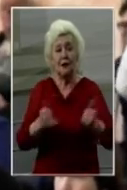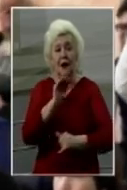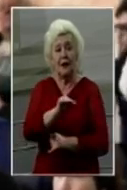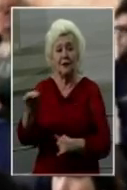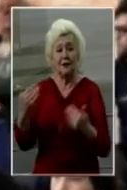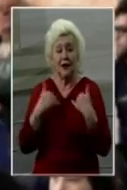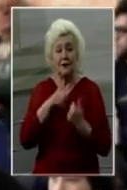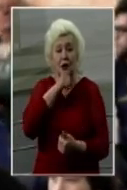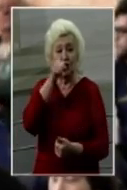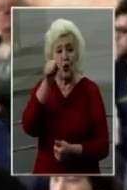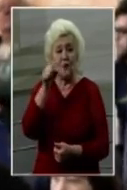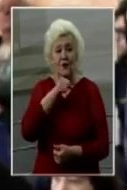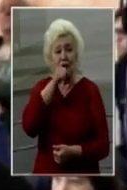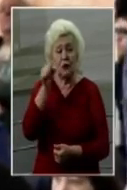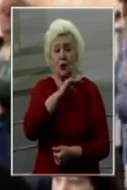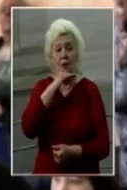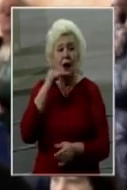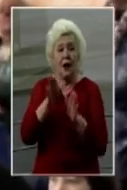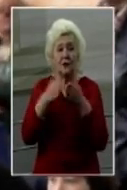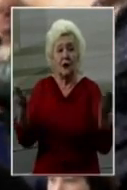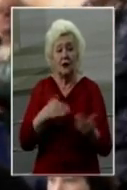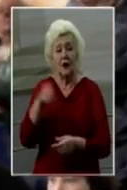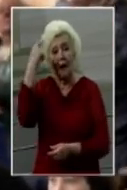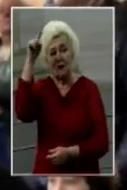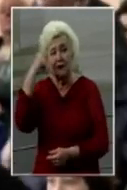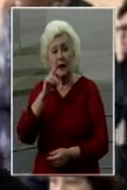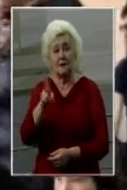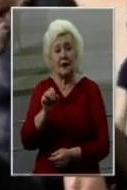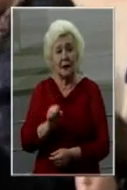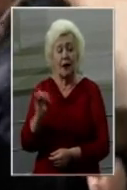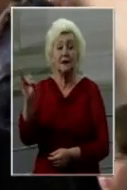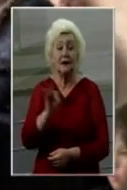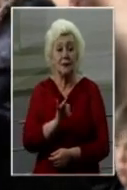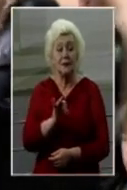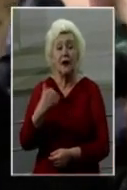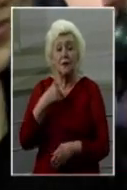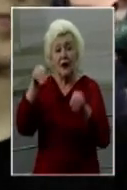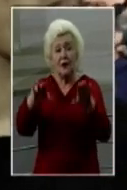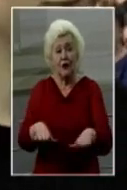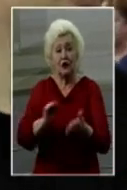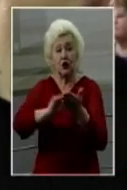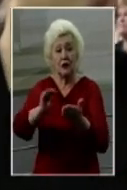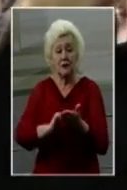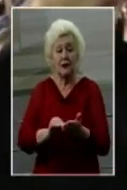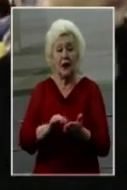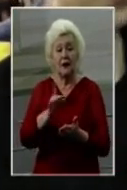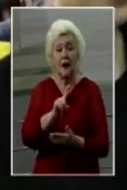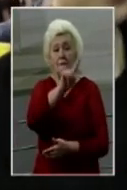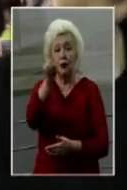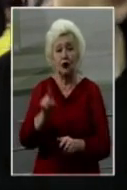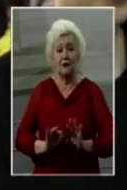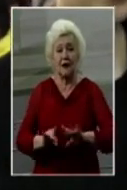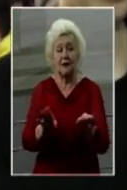дітей нашого віку, тому що багато книжок є фантастики. І ми вирішили написати по часодіям